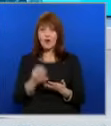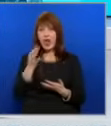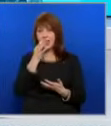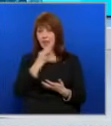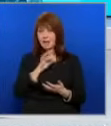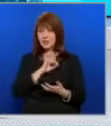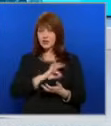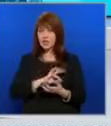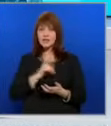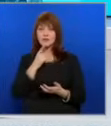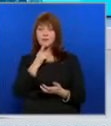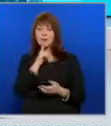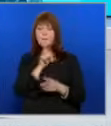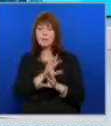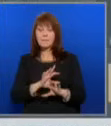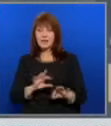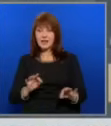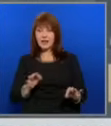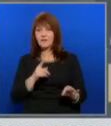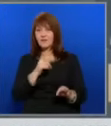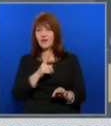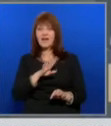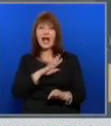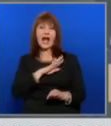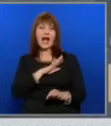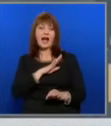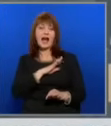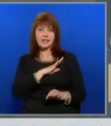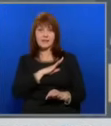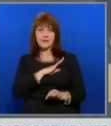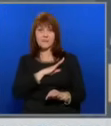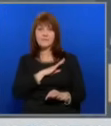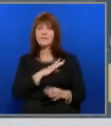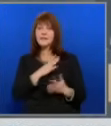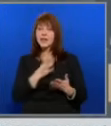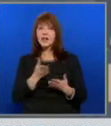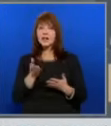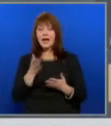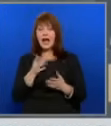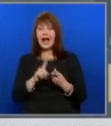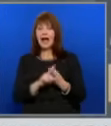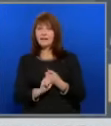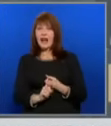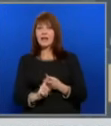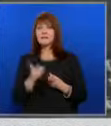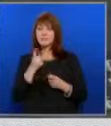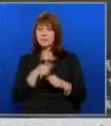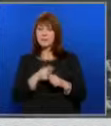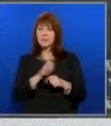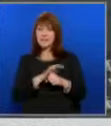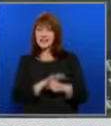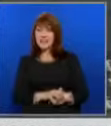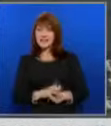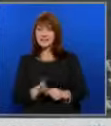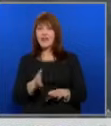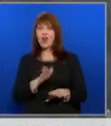шансове за хуманитарно примирие в ивицата Газа. Посредникът Катар заяви, че ще продължи да оказва натиск върху Израел и Хамас